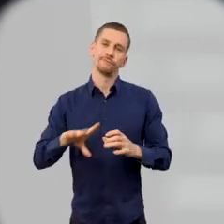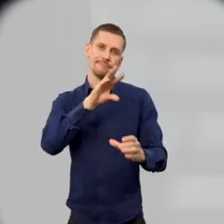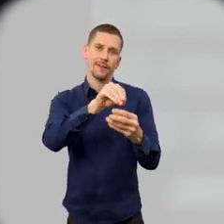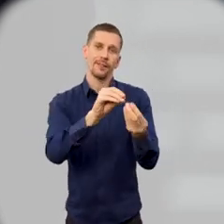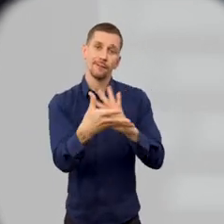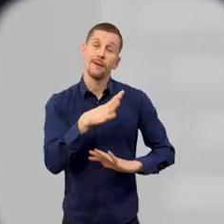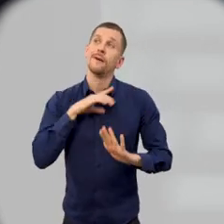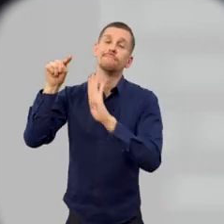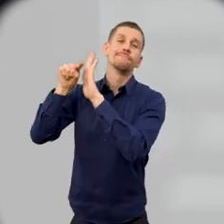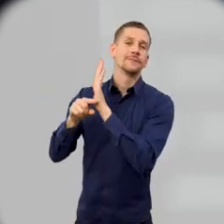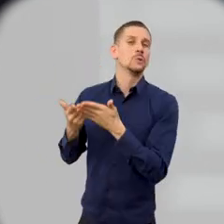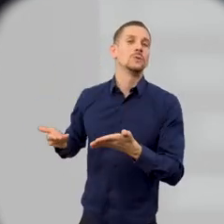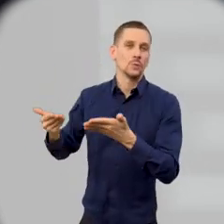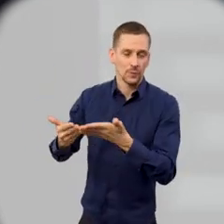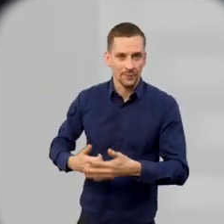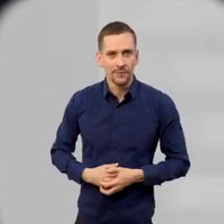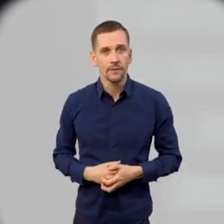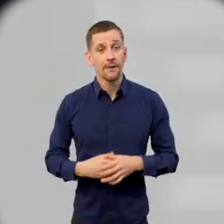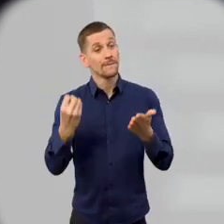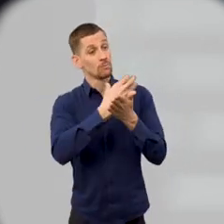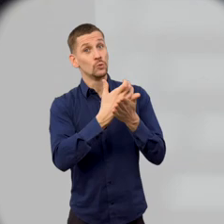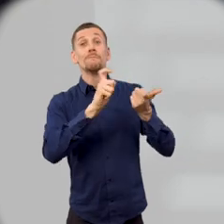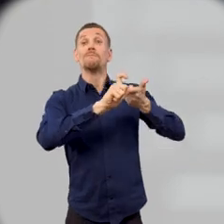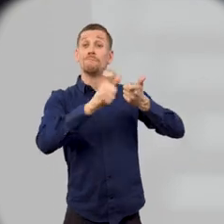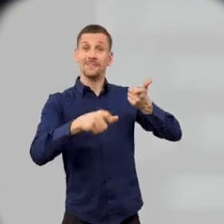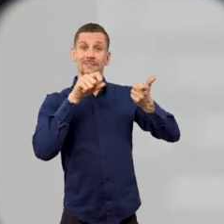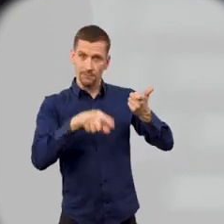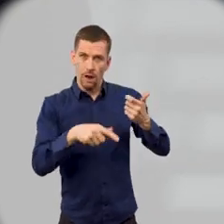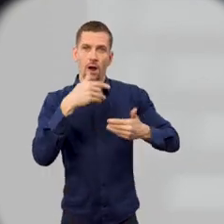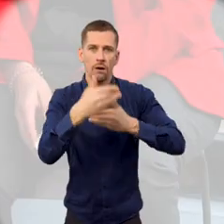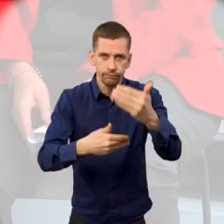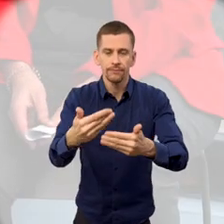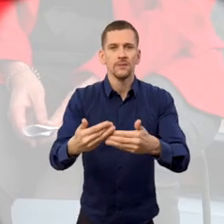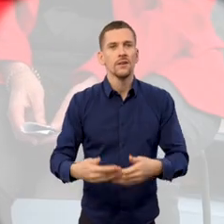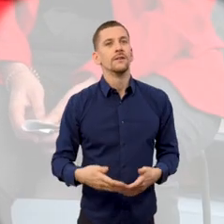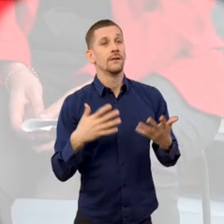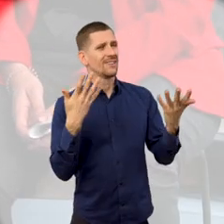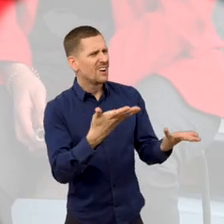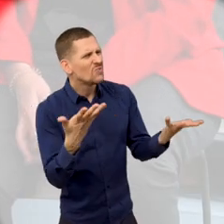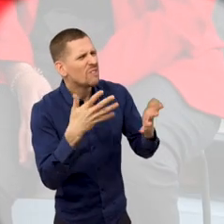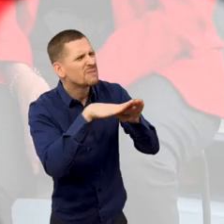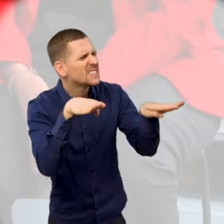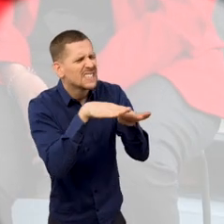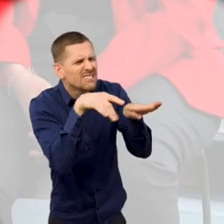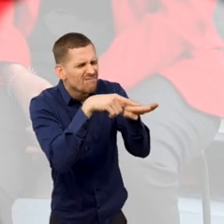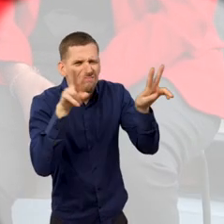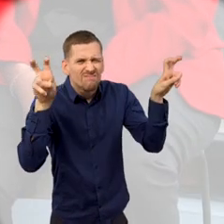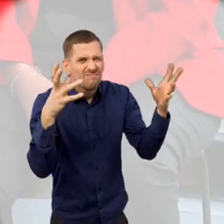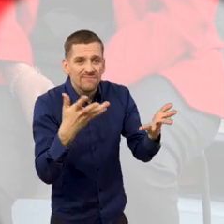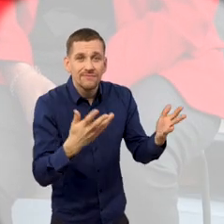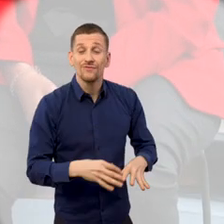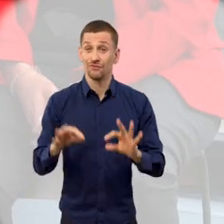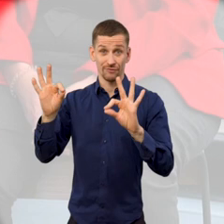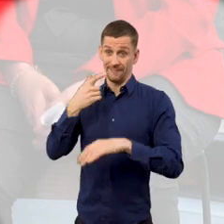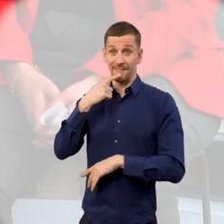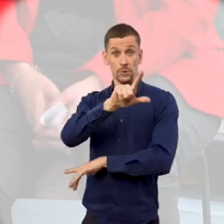donné le contexte. Et cette réunion d'information est suivie, donc, si vous le souhaitez, si la réunion vous a accroché, d'une piscine. Une piscine, c'est